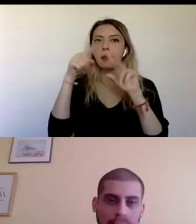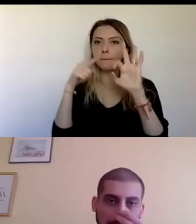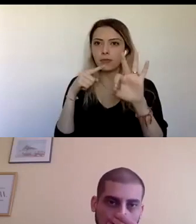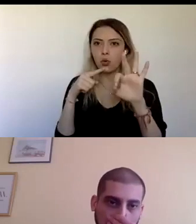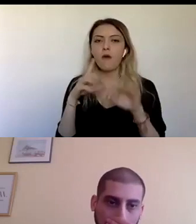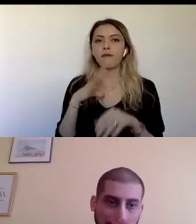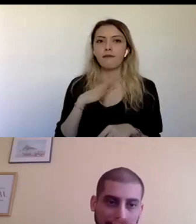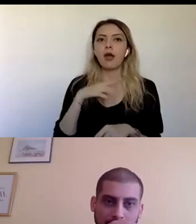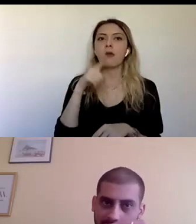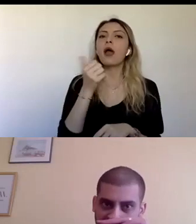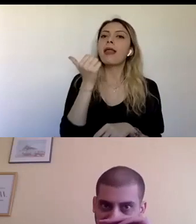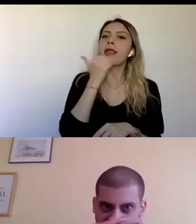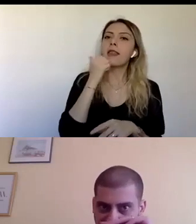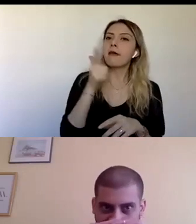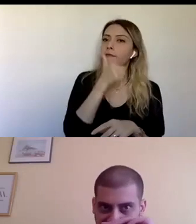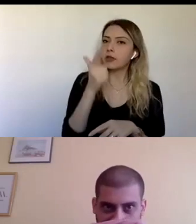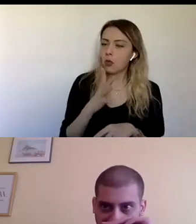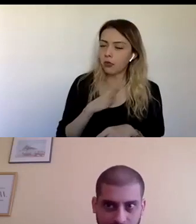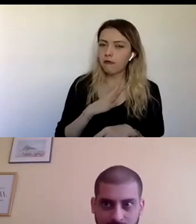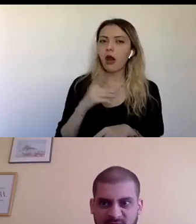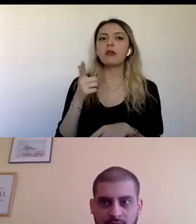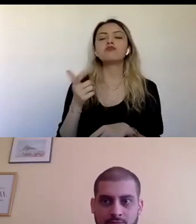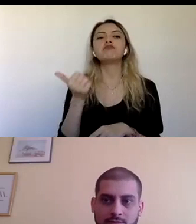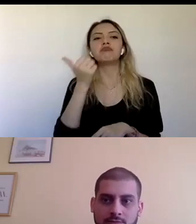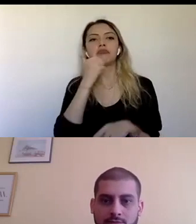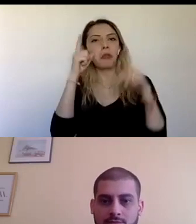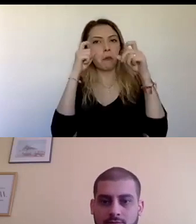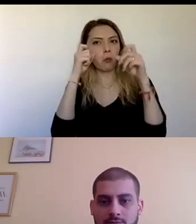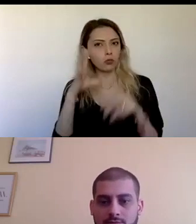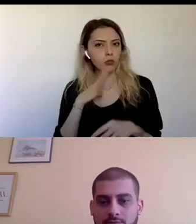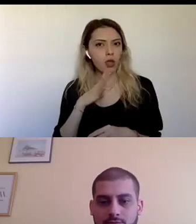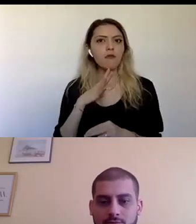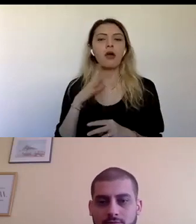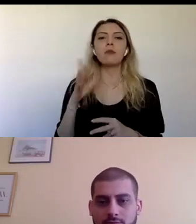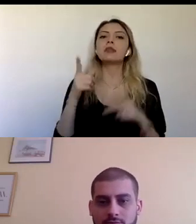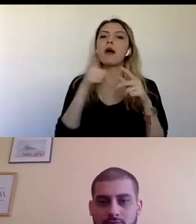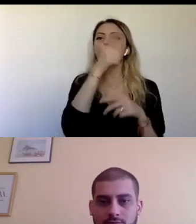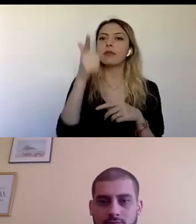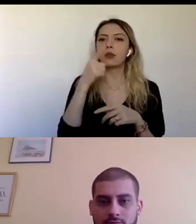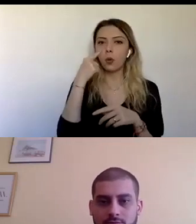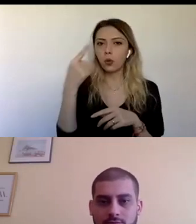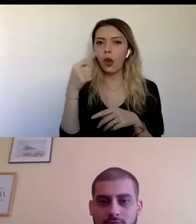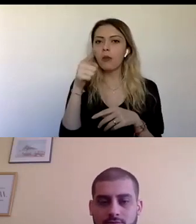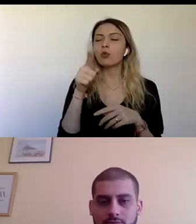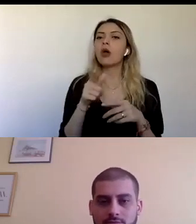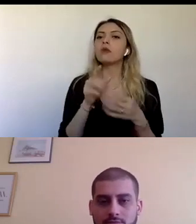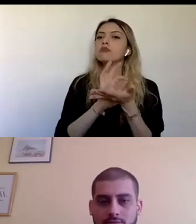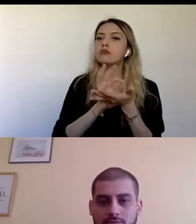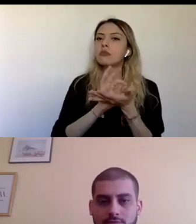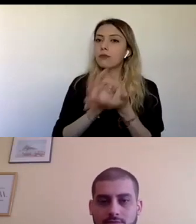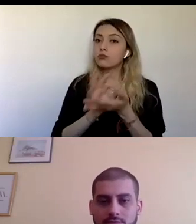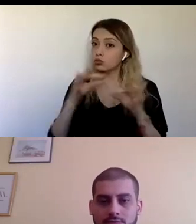stok görsellerin olduğu programlar. Üzerlerine hızlıca metinler ekleyip çalışmanızı